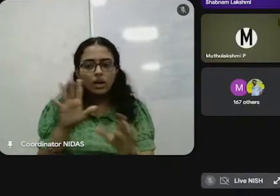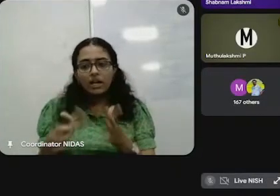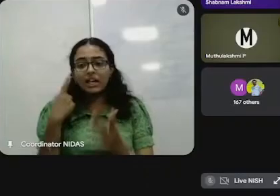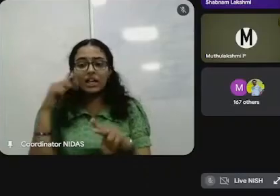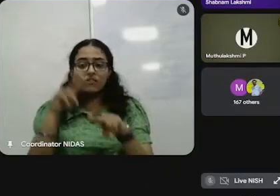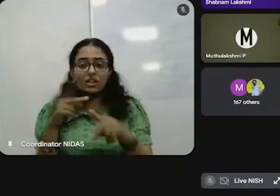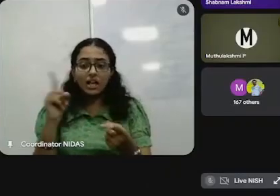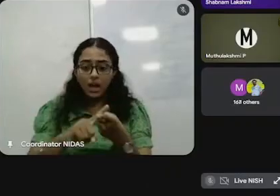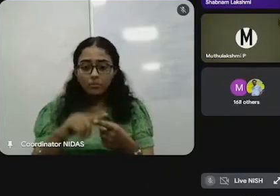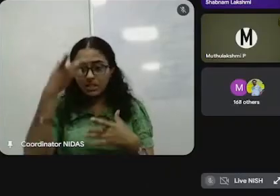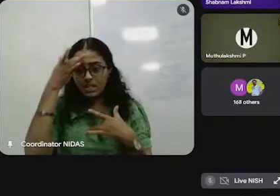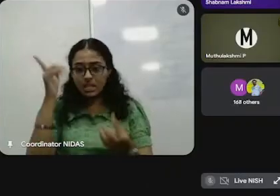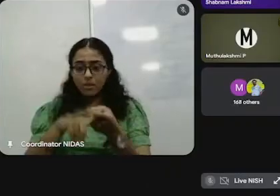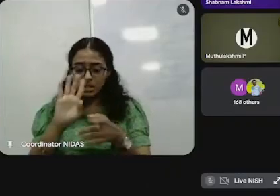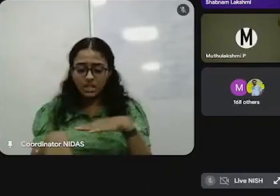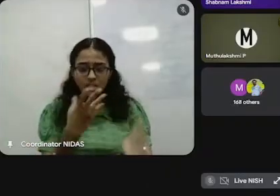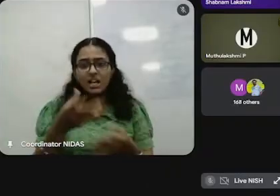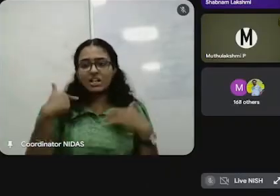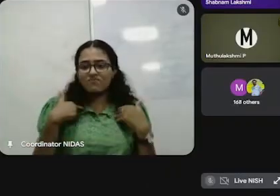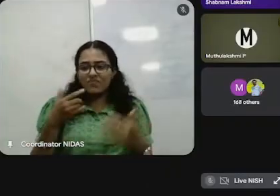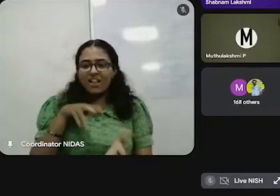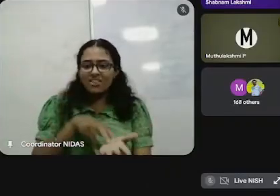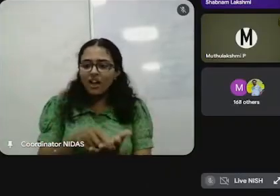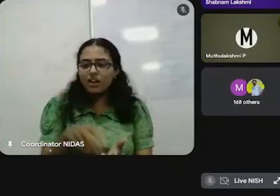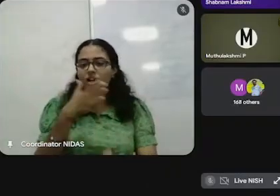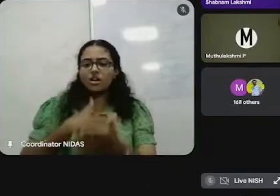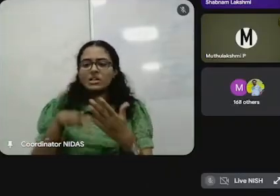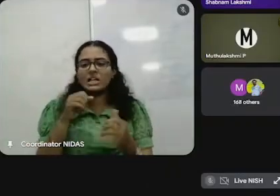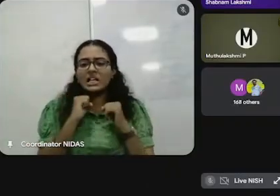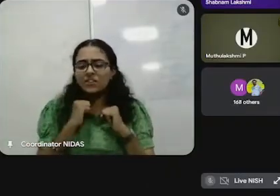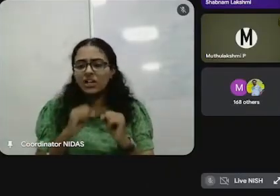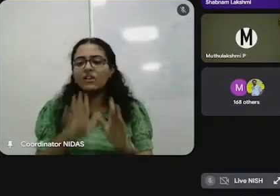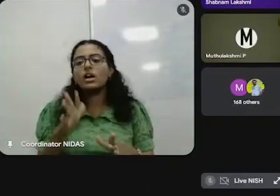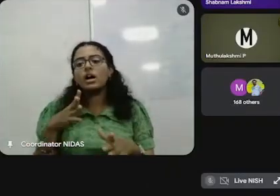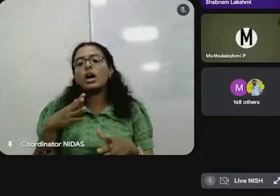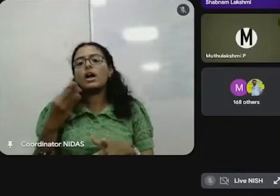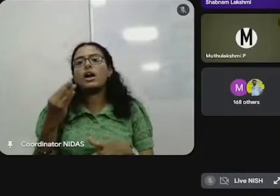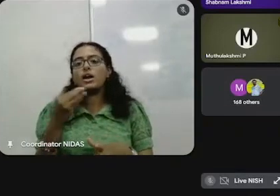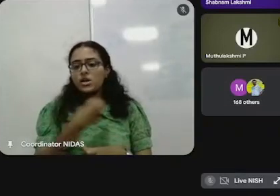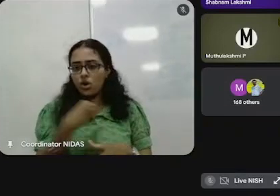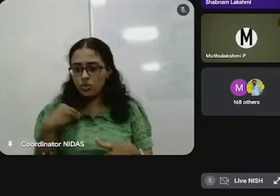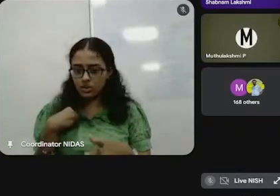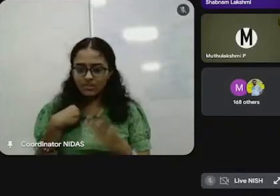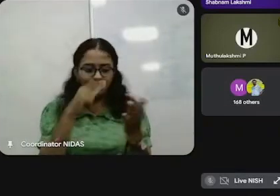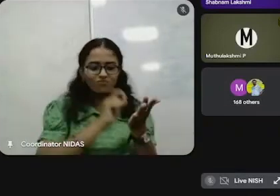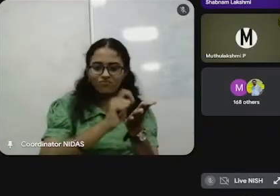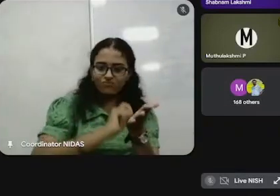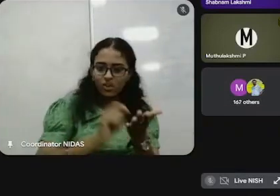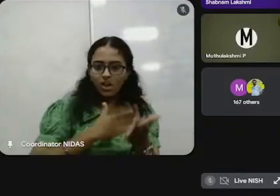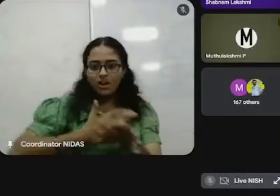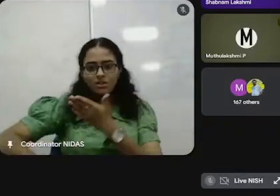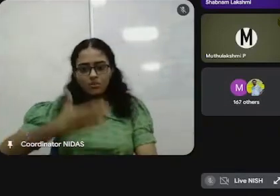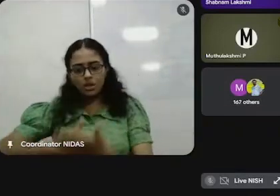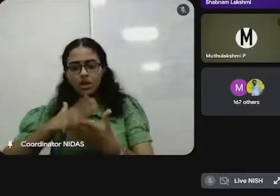വരുമ്പോൾ ഏകദേശം 1 വർഷമൊക്കെ കഴിയുമ്പം ആ ഒരു ഡിസബിലിറ്റിക്ക് വേണ്ടിയിട്ട് നിങ്ങളുടെ ഡോക്ടറിന്റെ പ്രിസ്ക്രിപ്ഷനോട് കൂടെ നിങ്ങൾക്ക് ചെയ്ത്